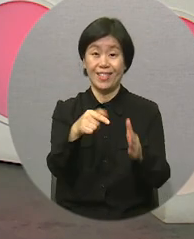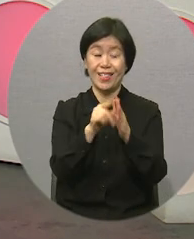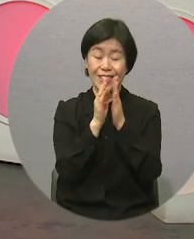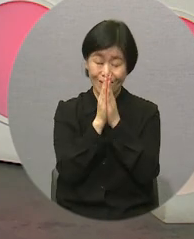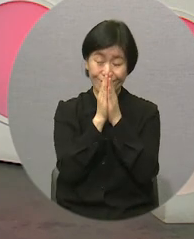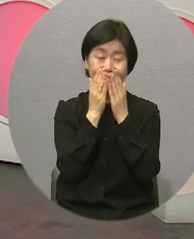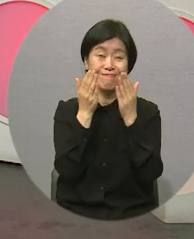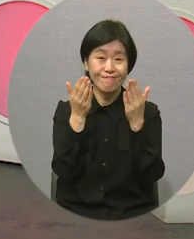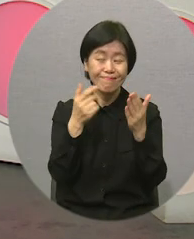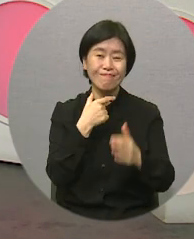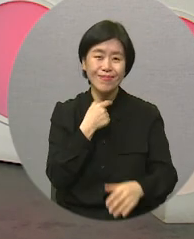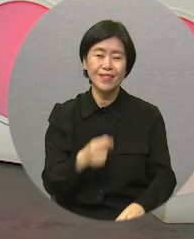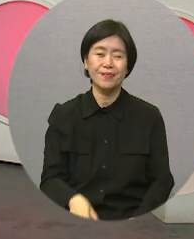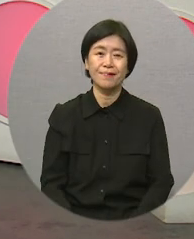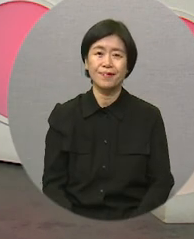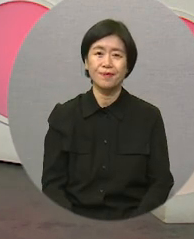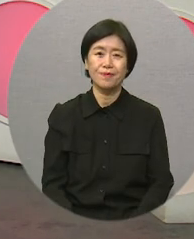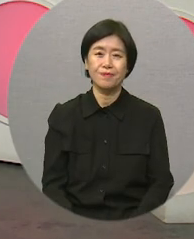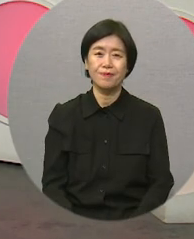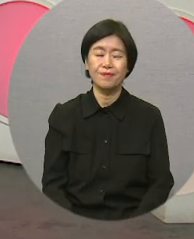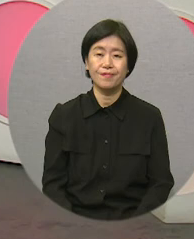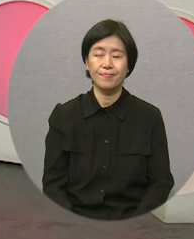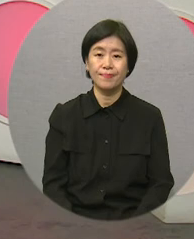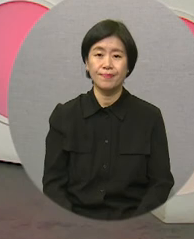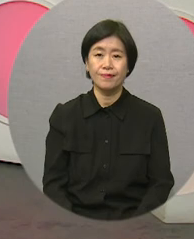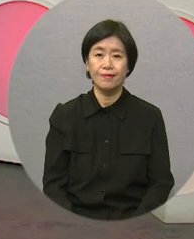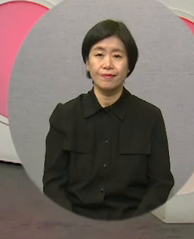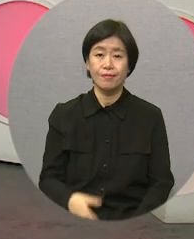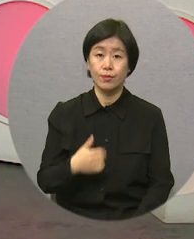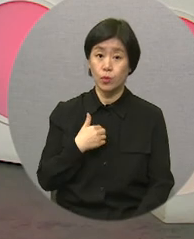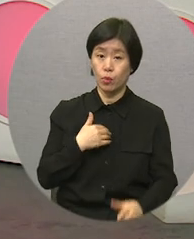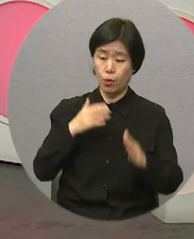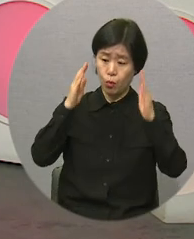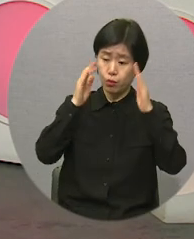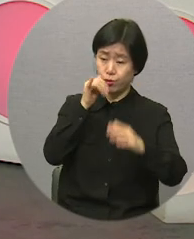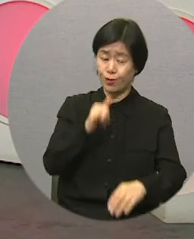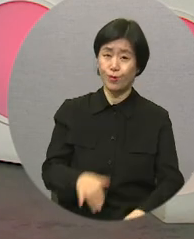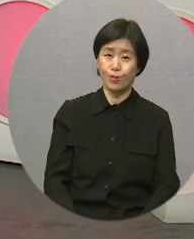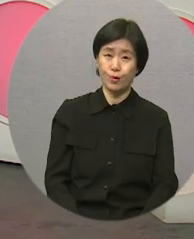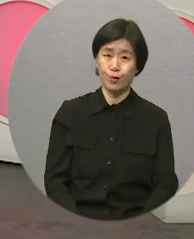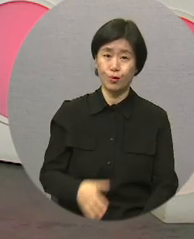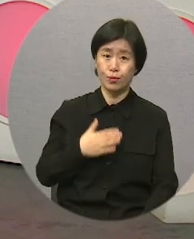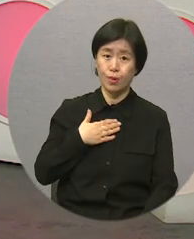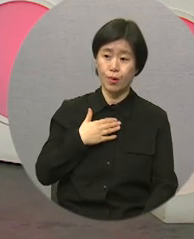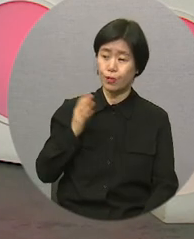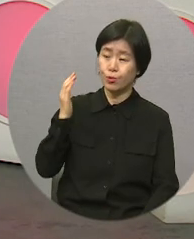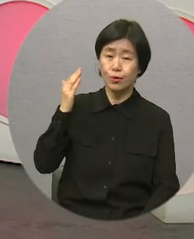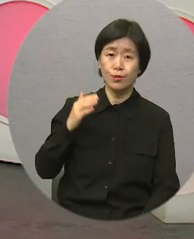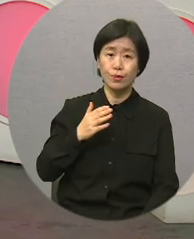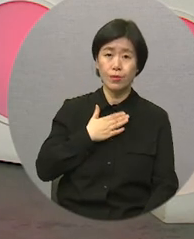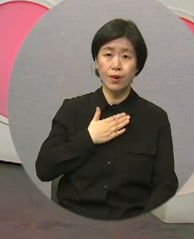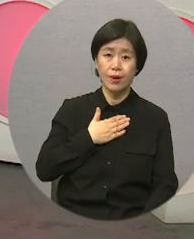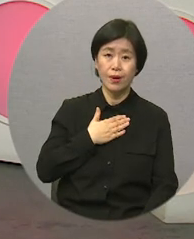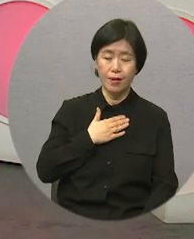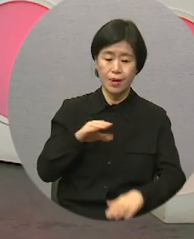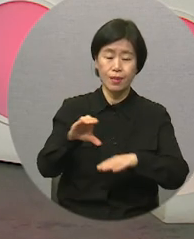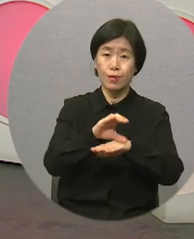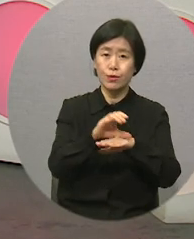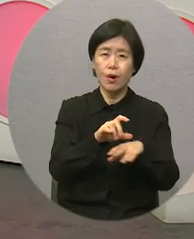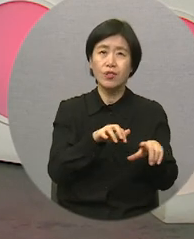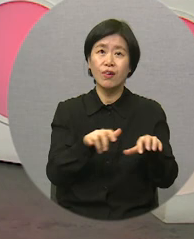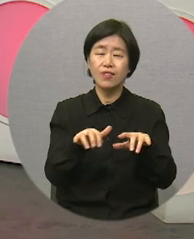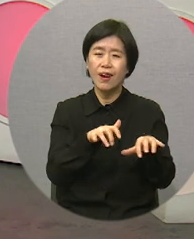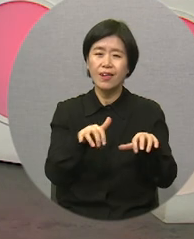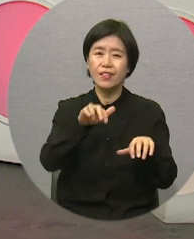진심으로 기도드리고 바라겠습니다. 네, 저도 공부하는 사람 중에 하나예요. 저도 요즘에 저녁마다 전산회계 2급